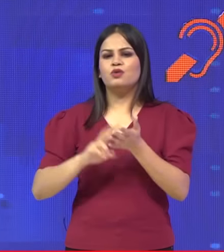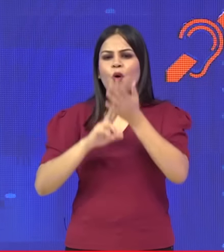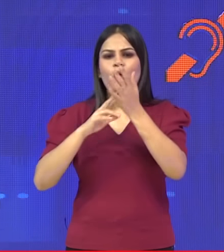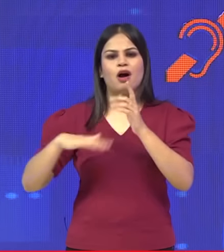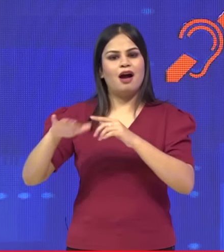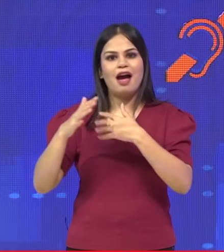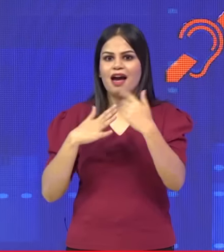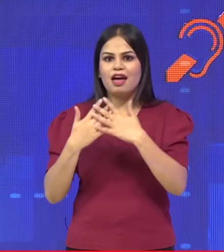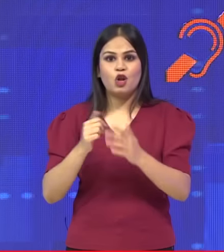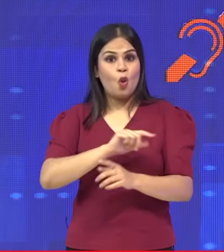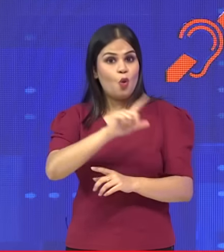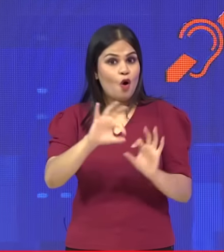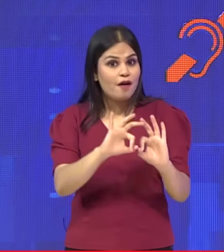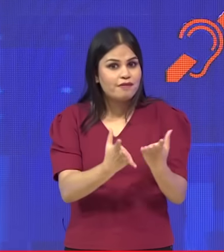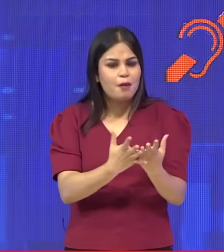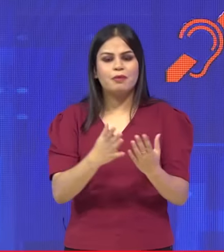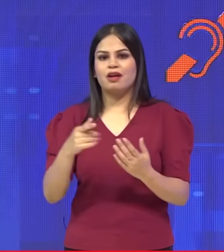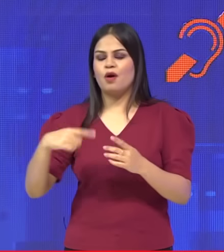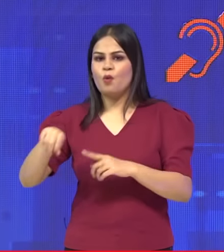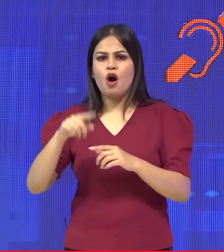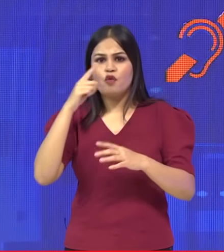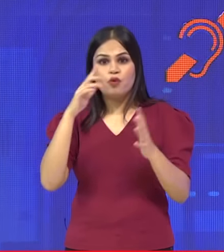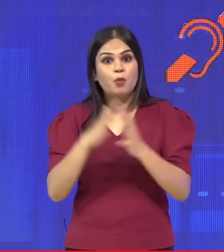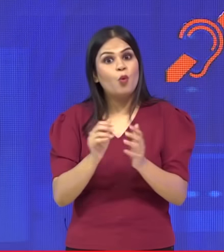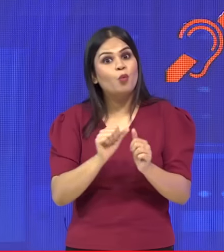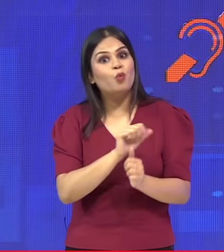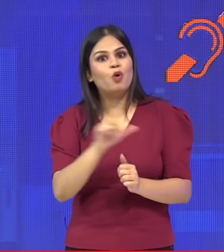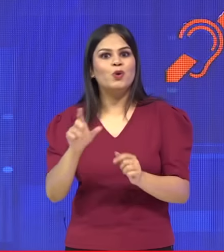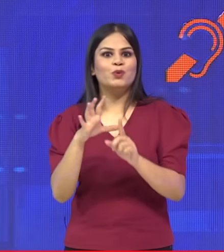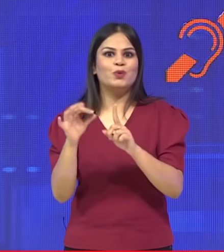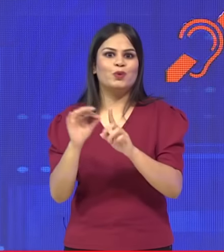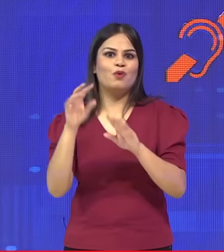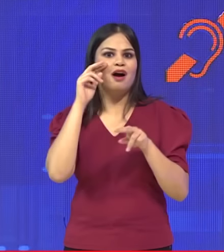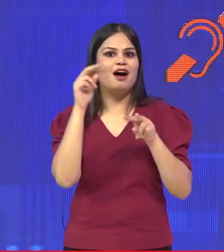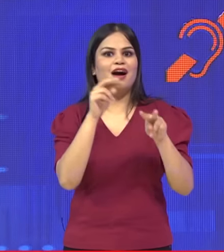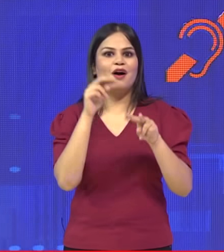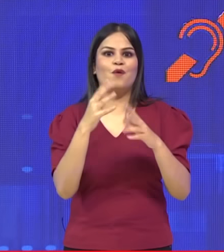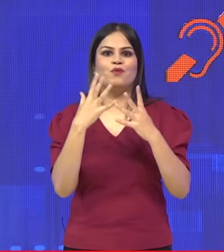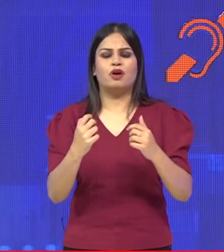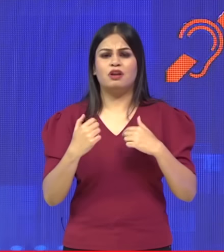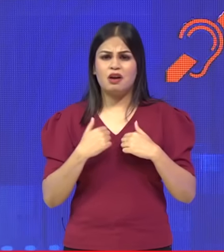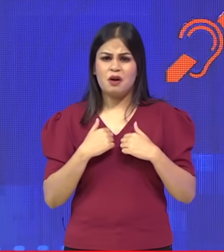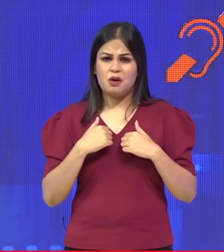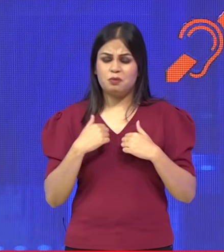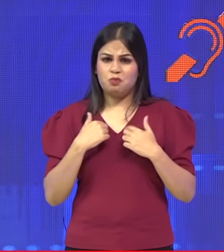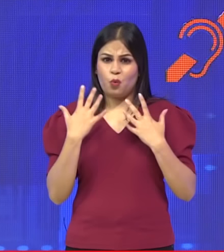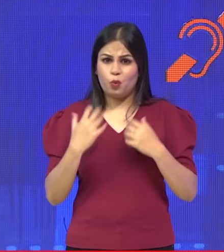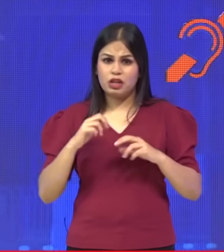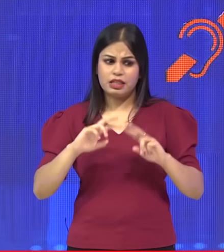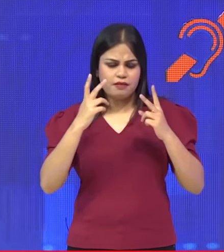इनेलो तो जो डी वूमेन हैव सीन डी फिल्म राइट नो आई डोंट वांट दिस तू बी आई वांट तू बी